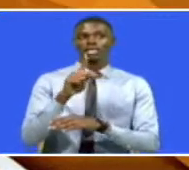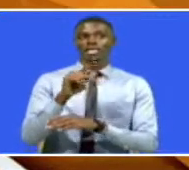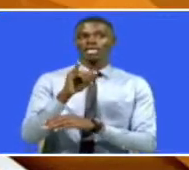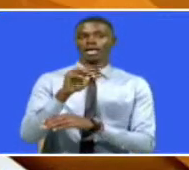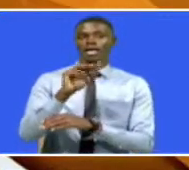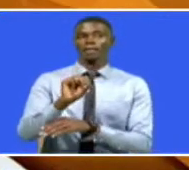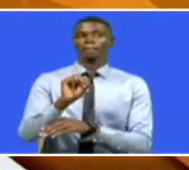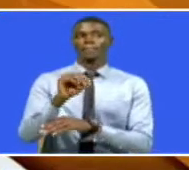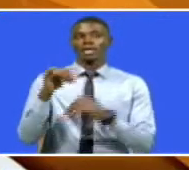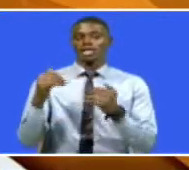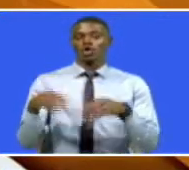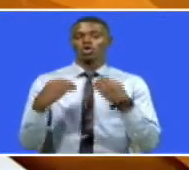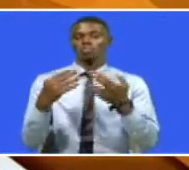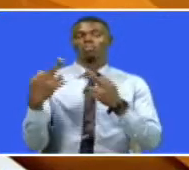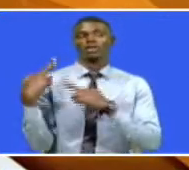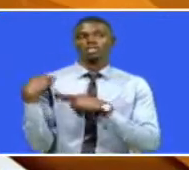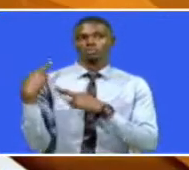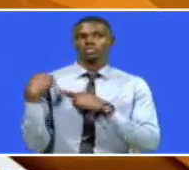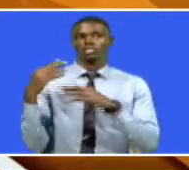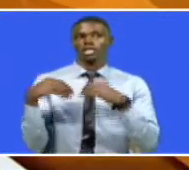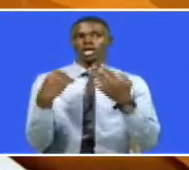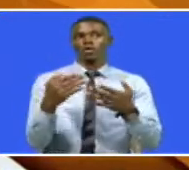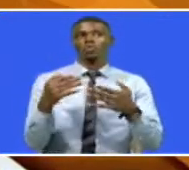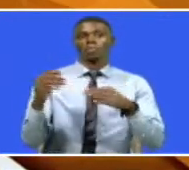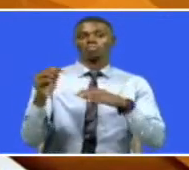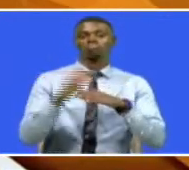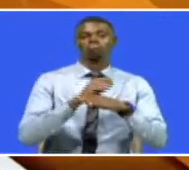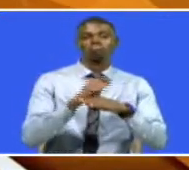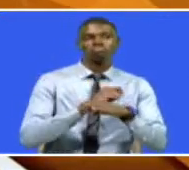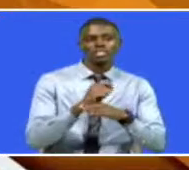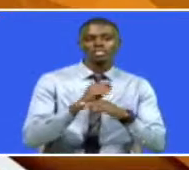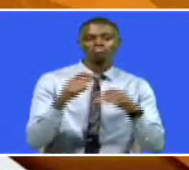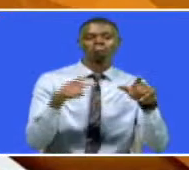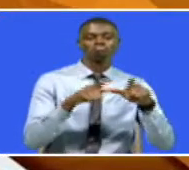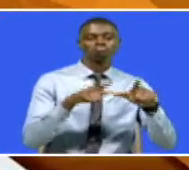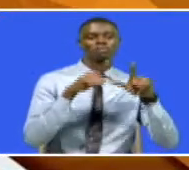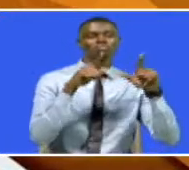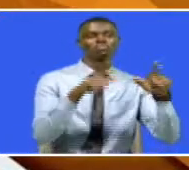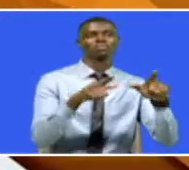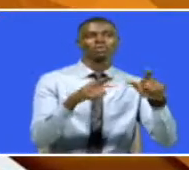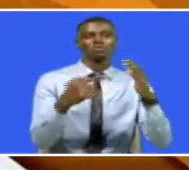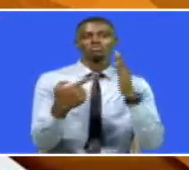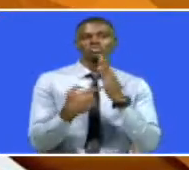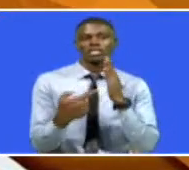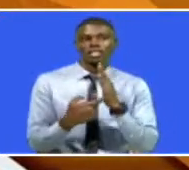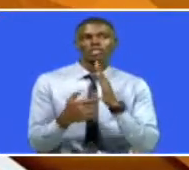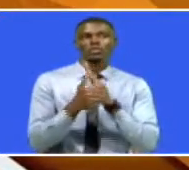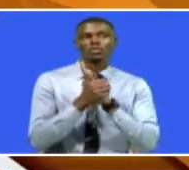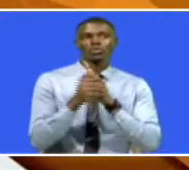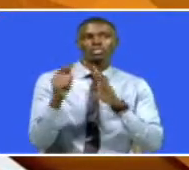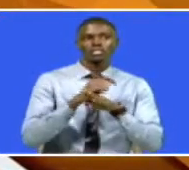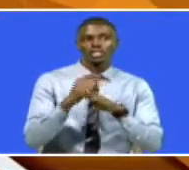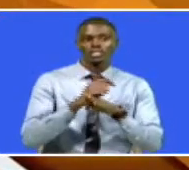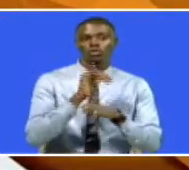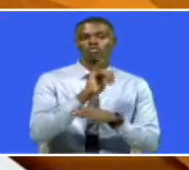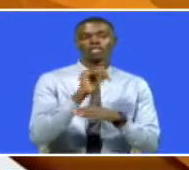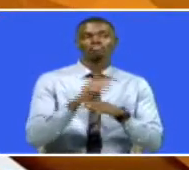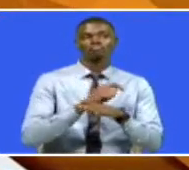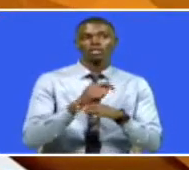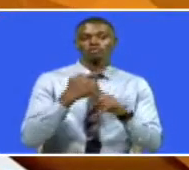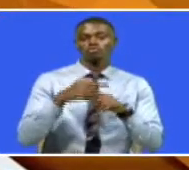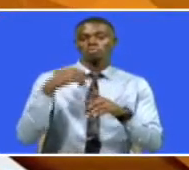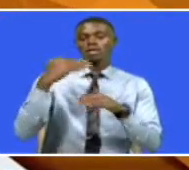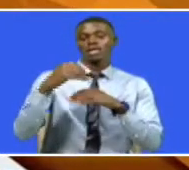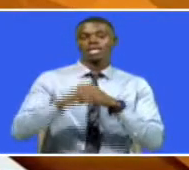KIM sasa imepewa uwezo wa kuwapa mafunzo na vyeti vya kitaaluma wanafunzi wa taasisi hiyo kuanzia